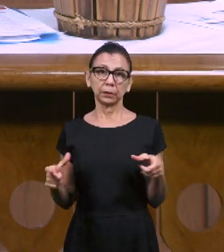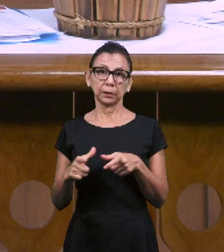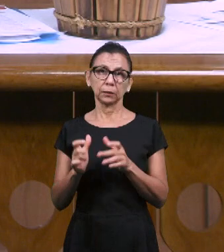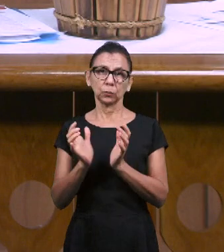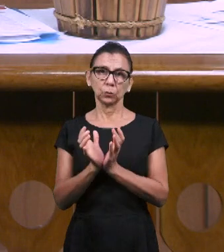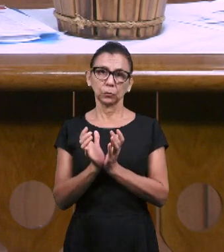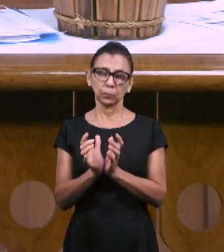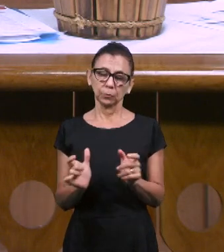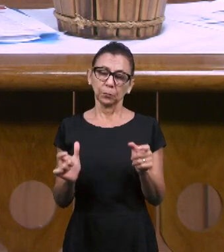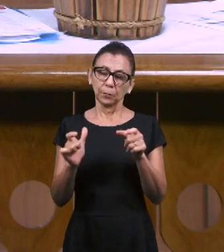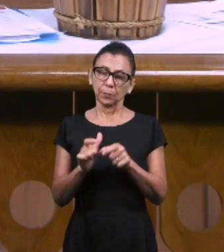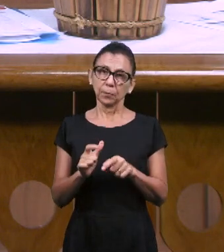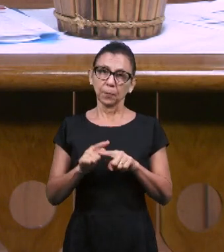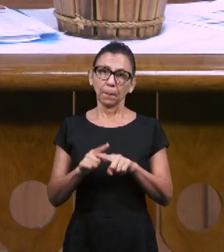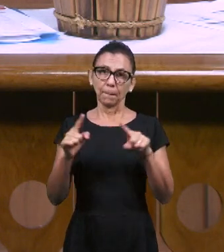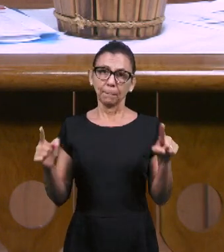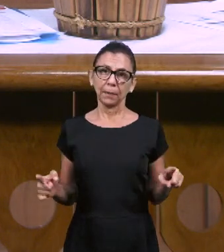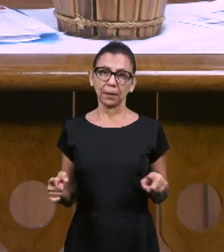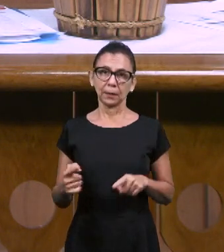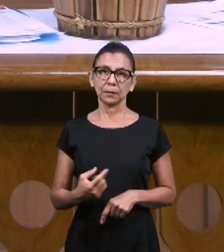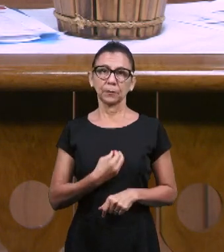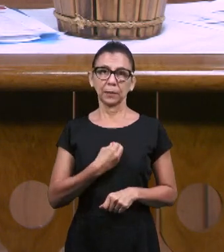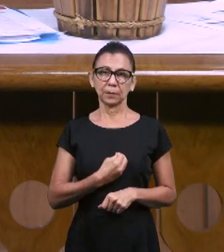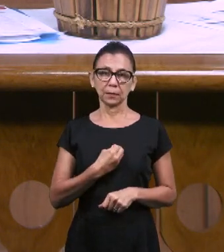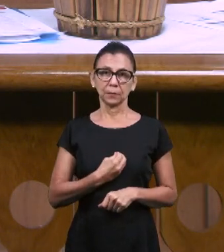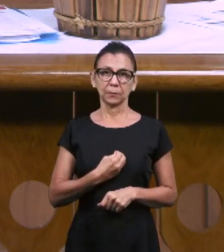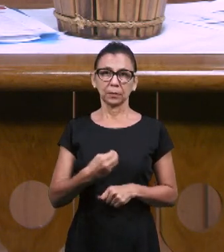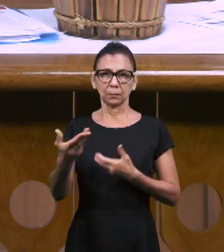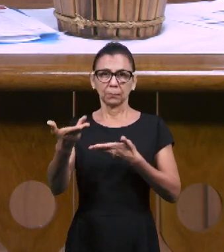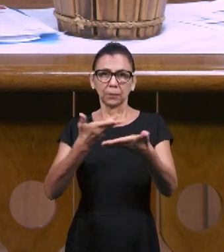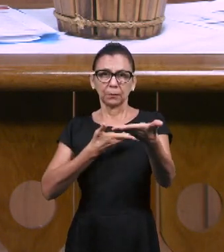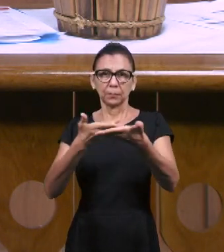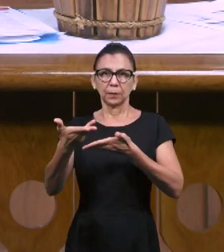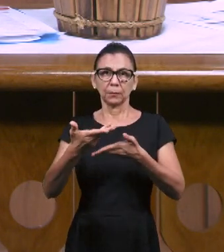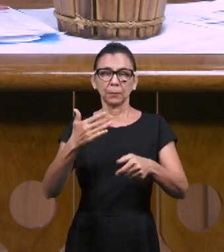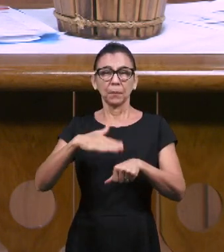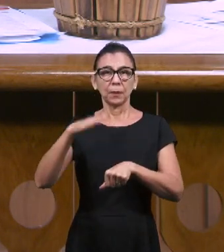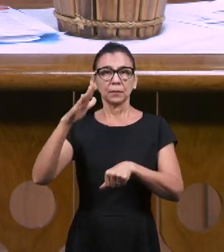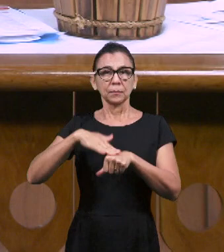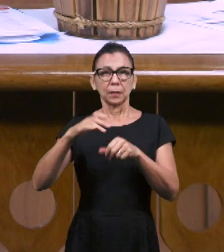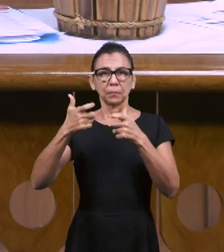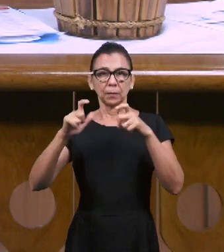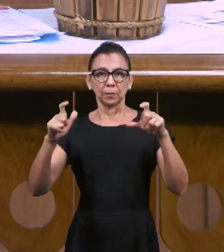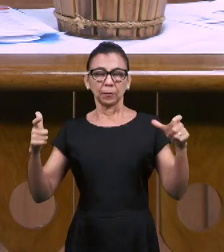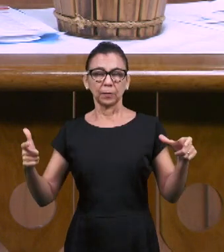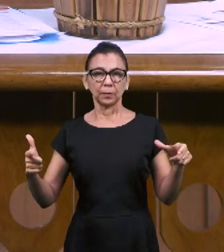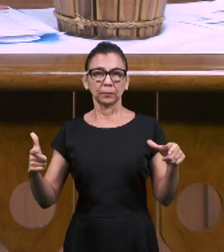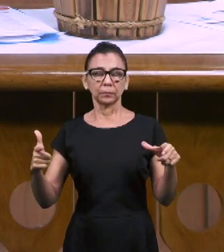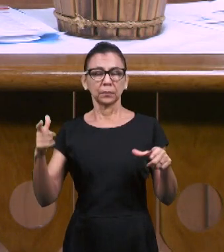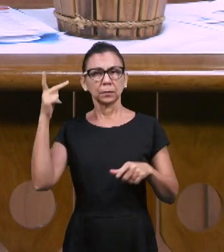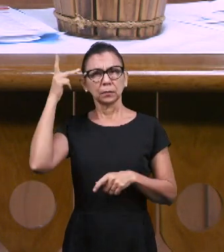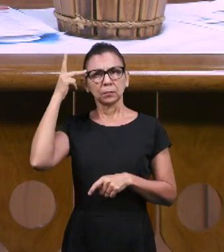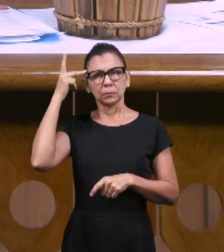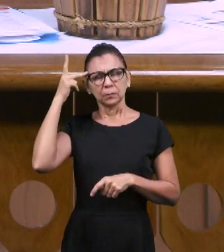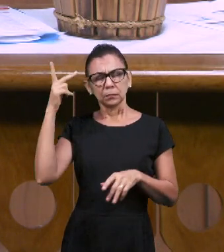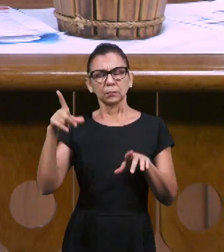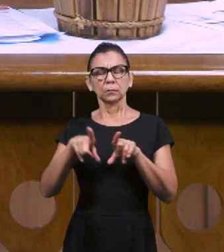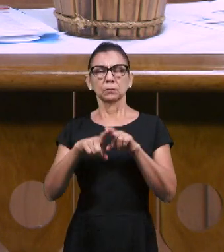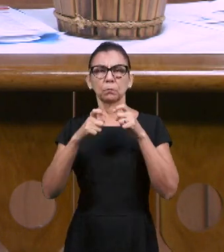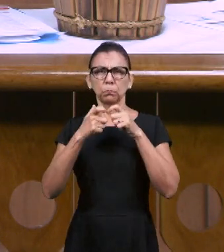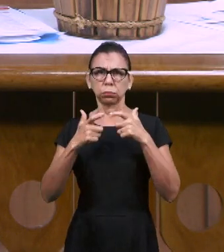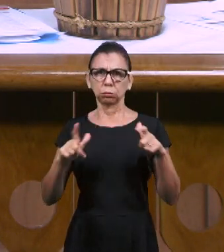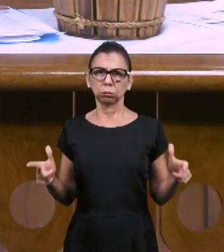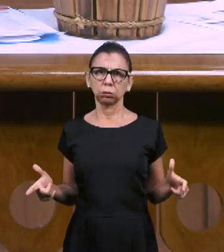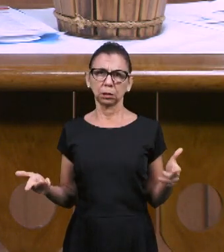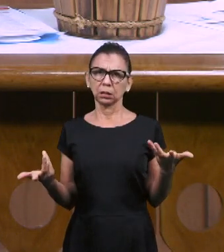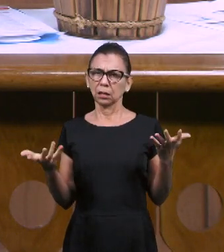deuxième place, malgré que ce soit un État plus petit, mais la participation plus grande. São Paulo aussi de la même manière. Nous ne voulons pas